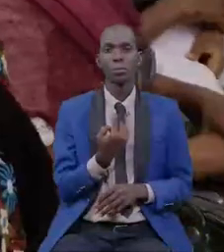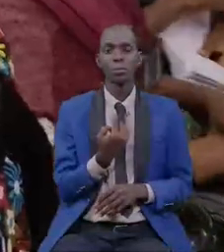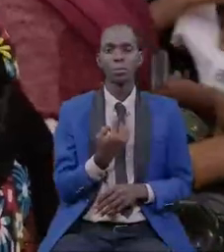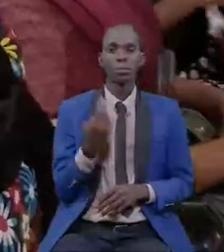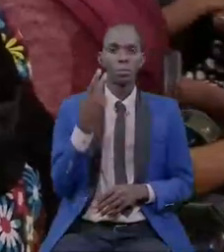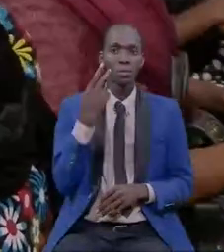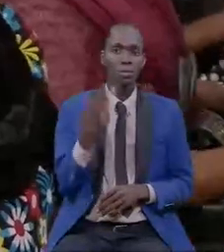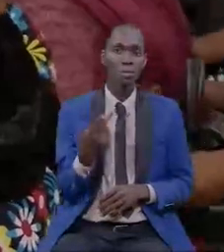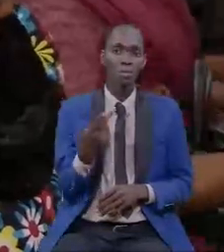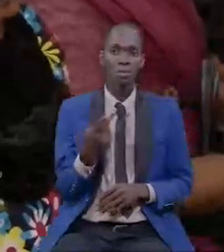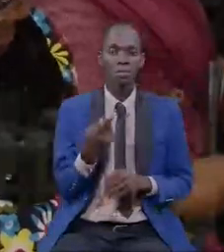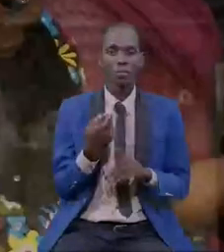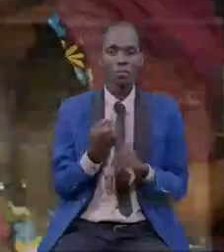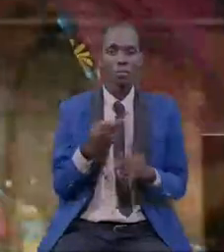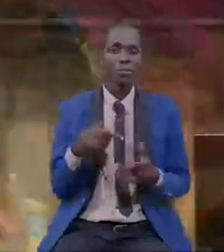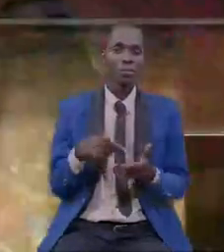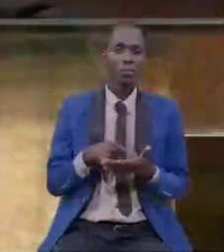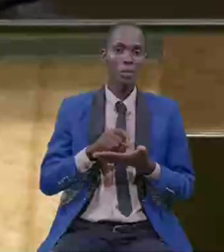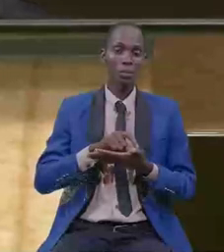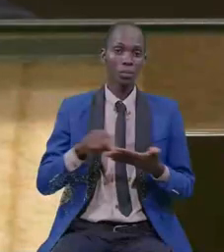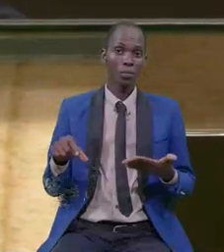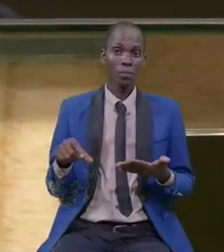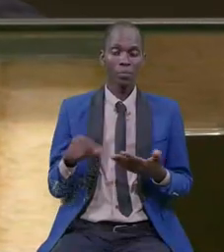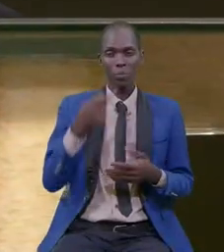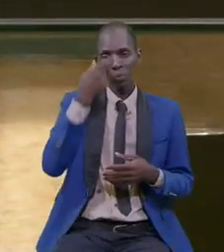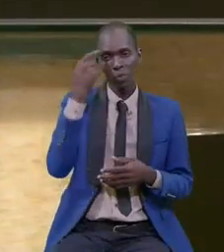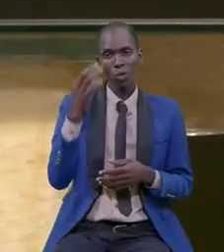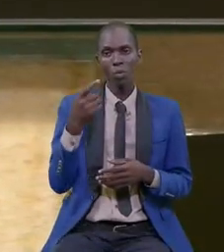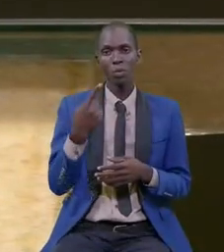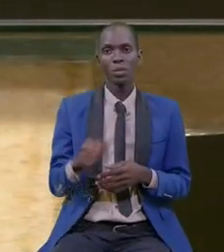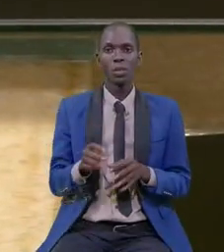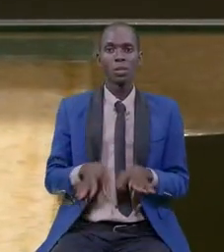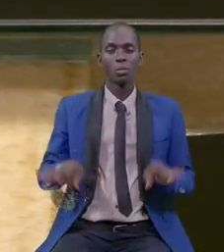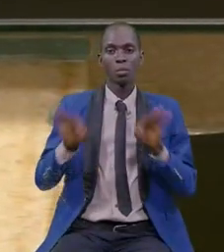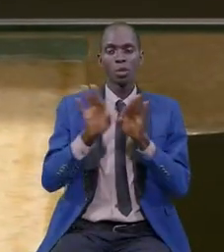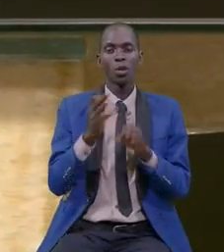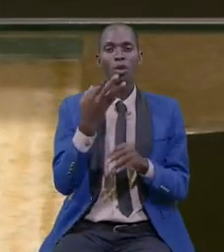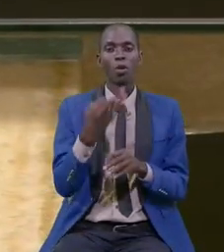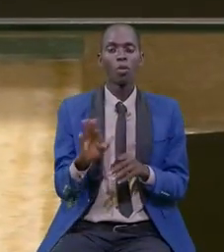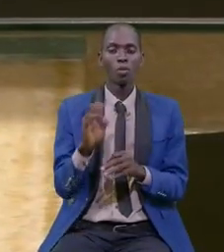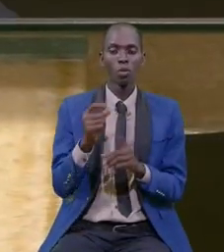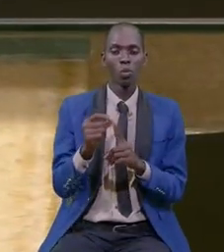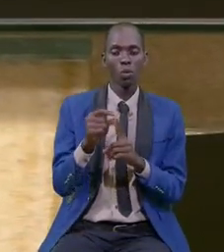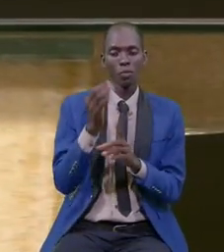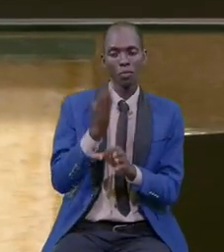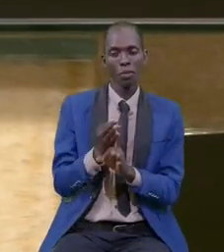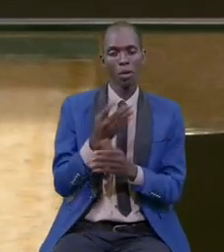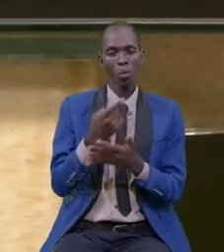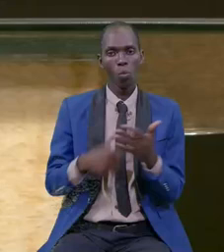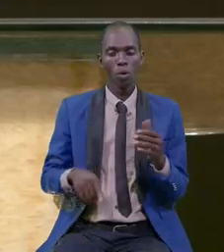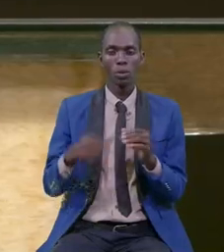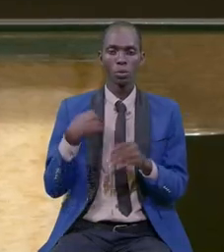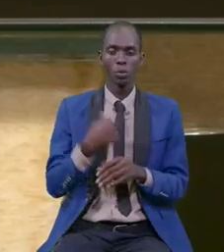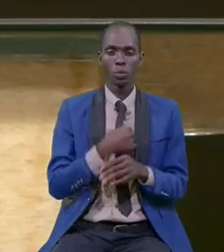allons nous revenons à ce passage à cause de l'importance de ce passage l'importance de la foi et ce que